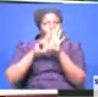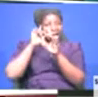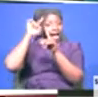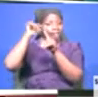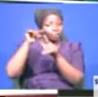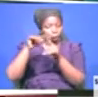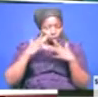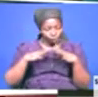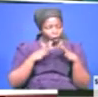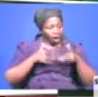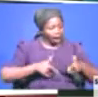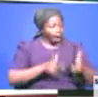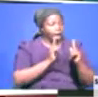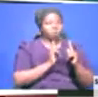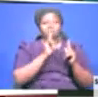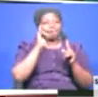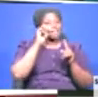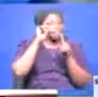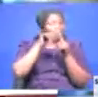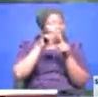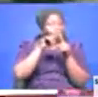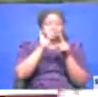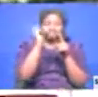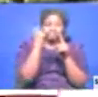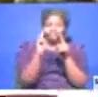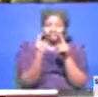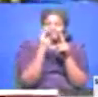wa mrengo wa Kenya Kwanza kuingia.